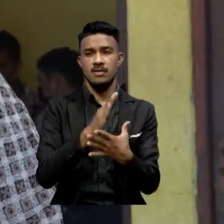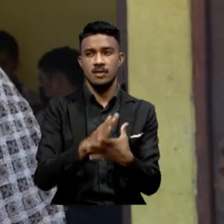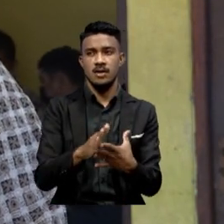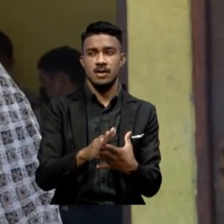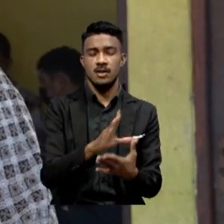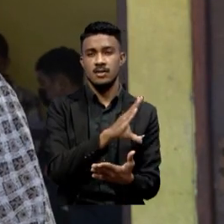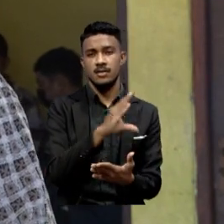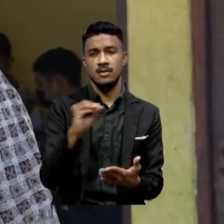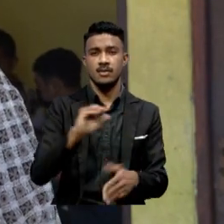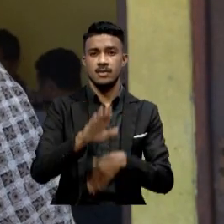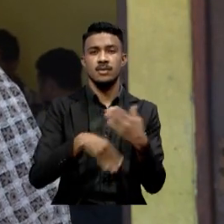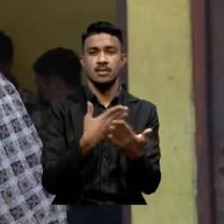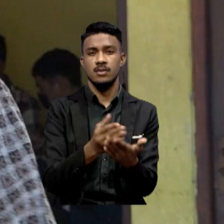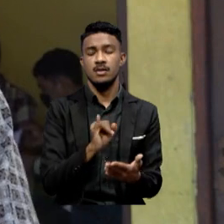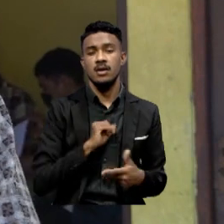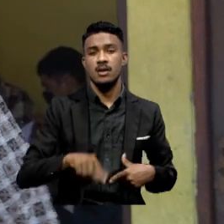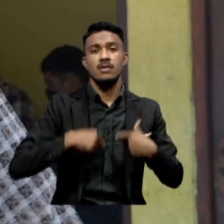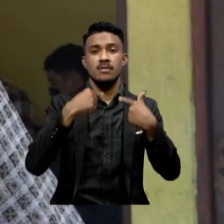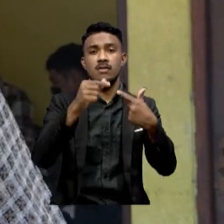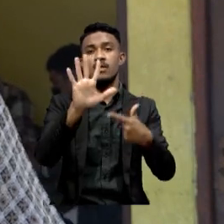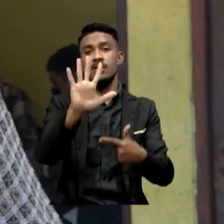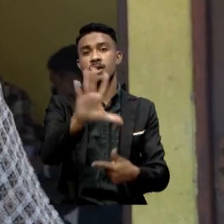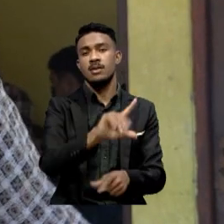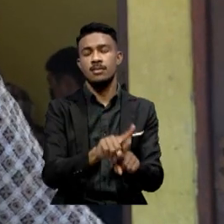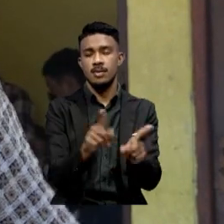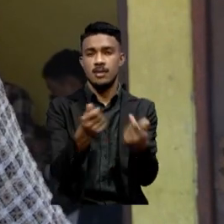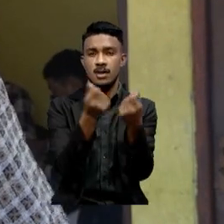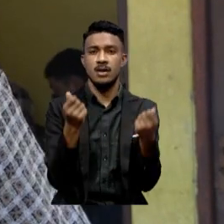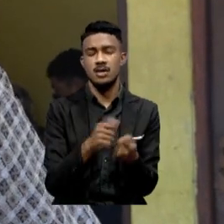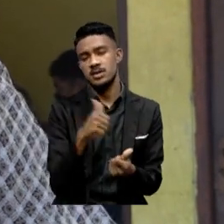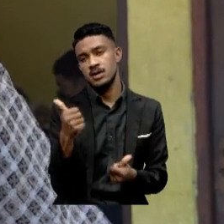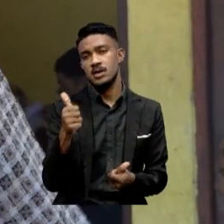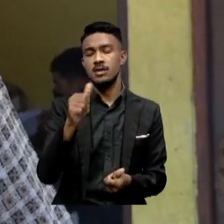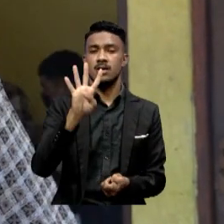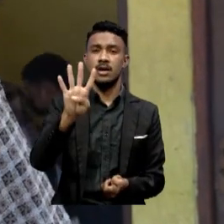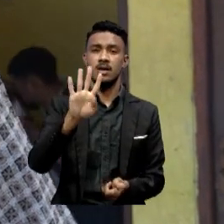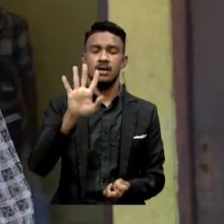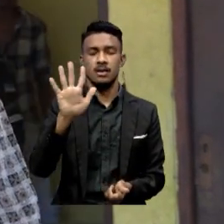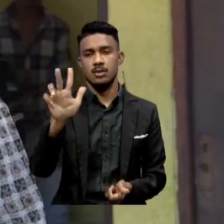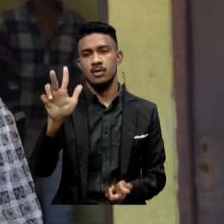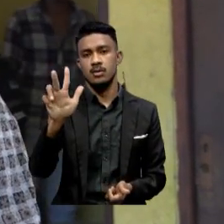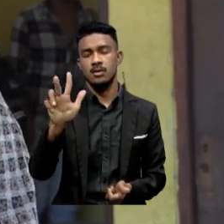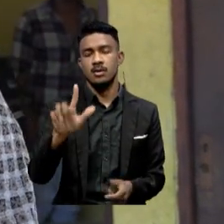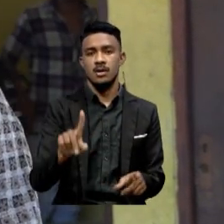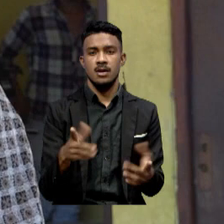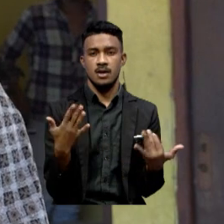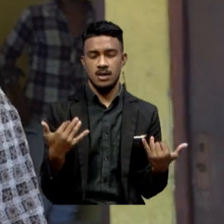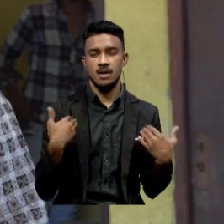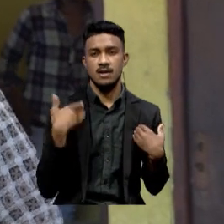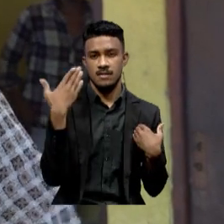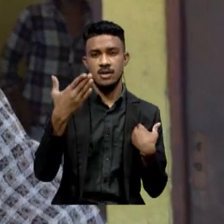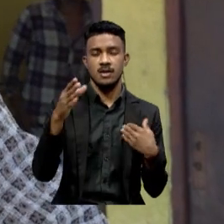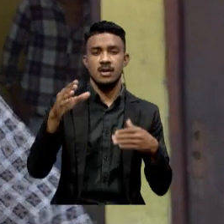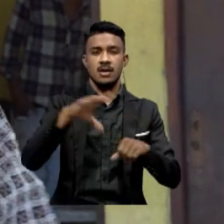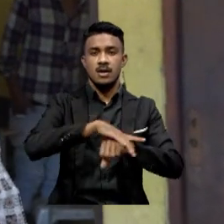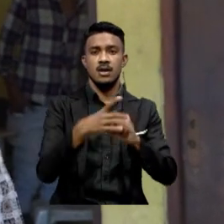tamak. Nya for lima, mes alias si rane kalau baru hat baru tolu para perhalu banyak mende. Iya nih pak, jangan rai setahun siapa arak nih.